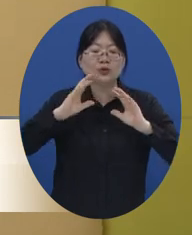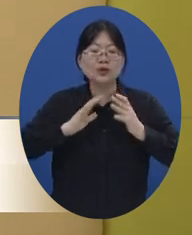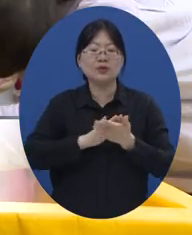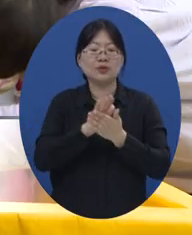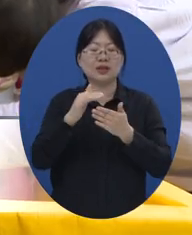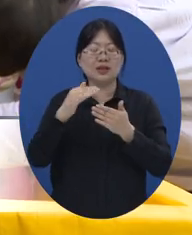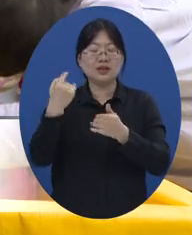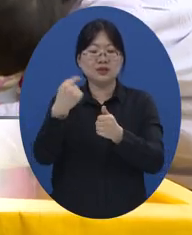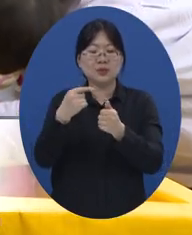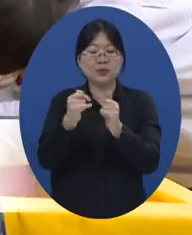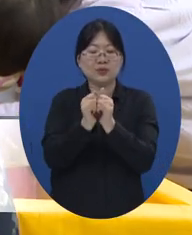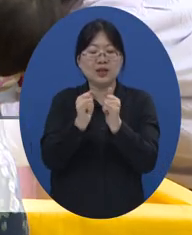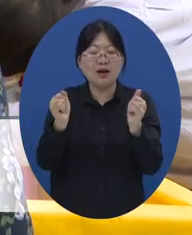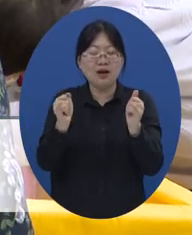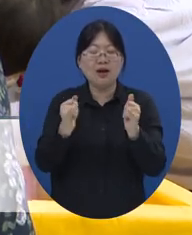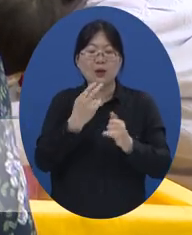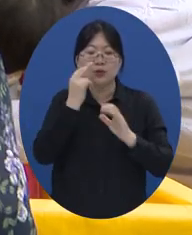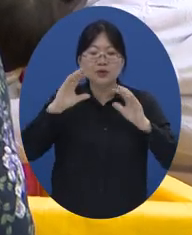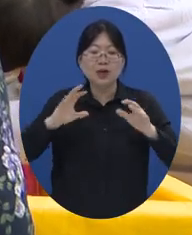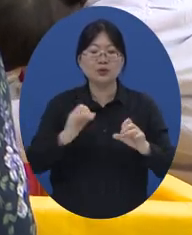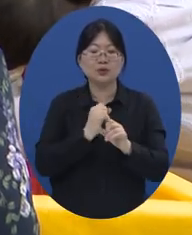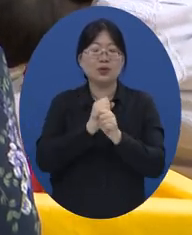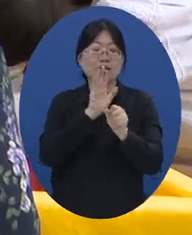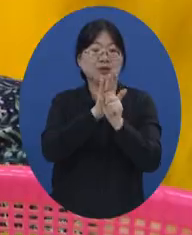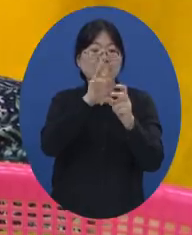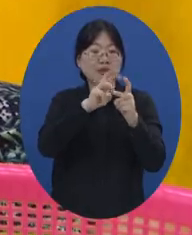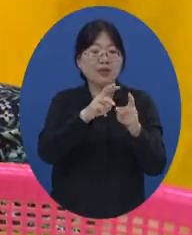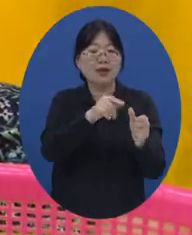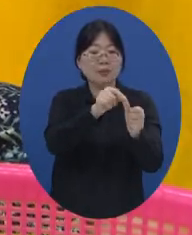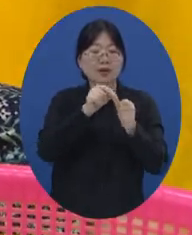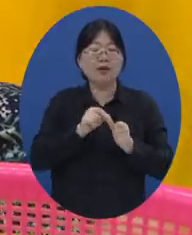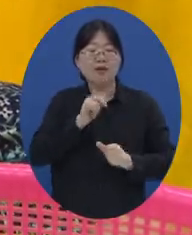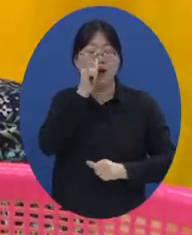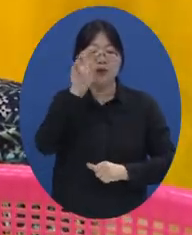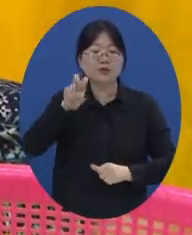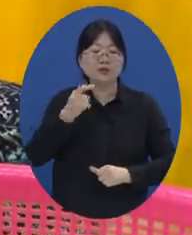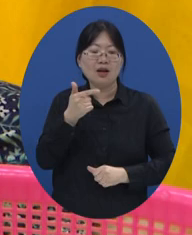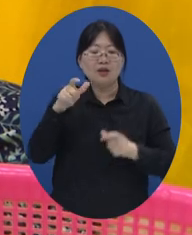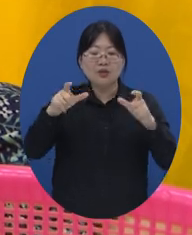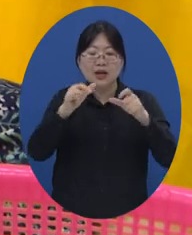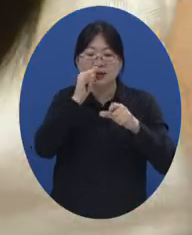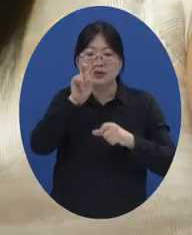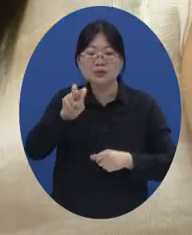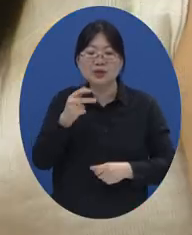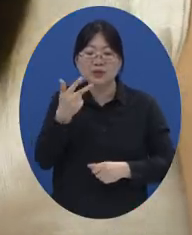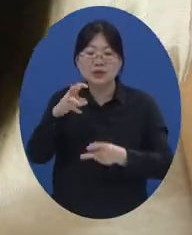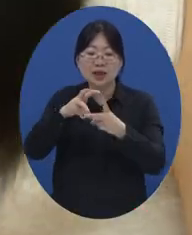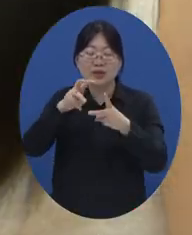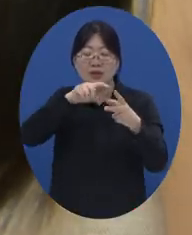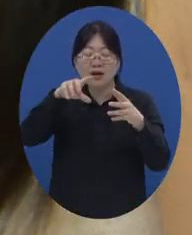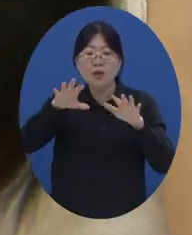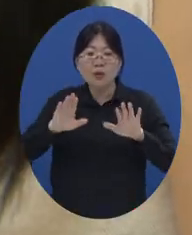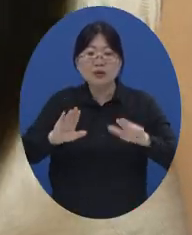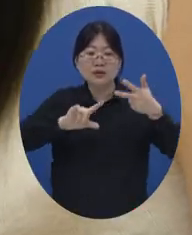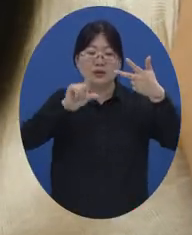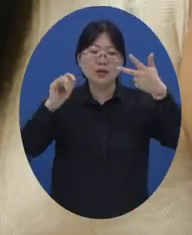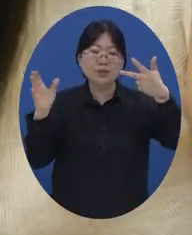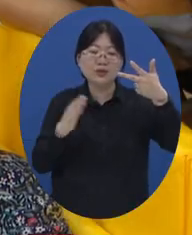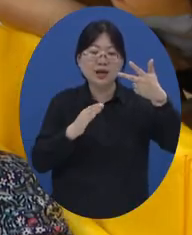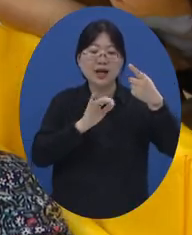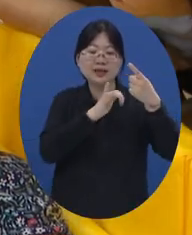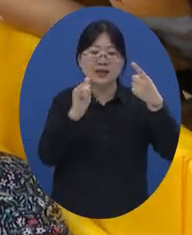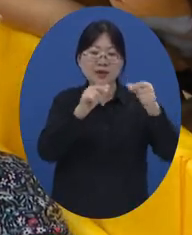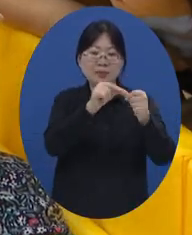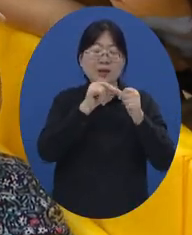놀이지도사가 경기 지역 육아종합지원센터에 배치됩니다. 26개 시군에 있는 27개 센터에 오는 7월부터 한